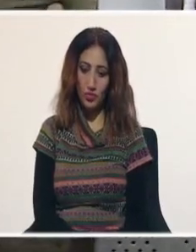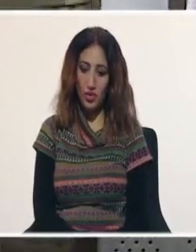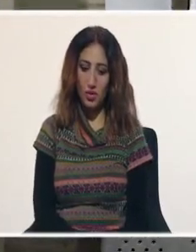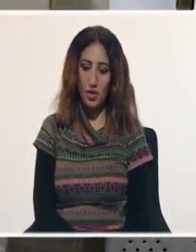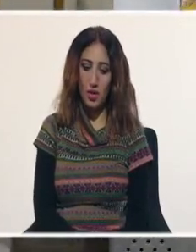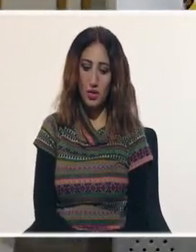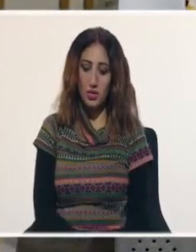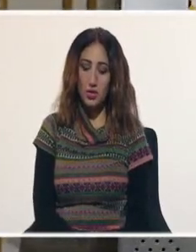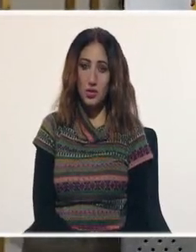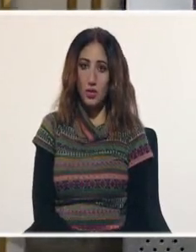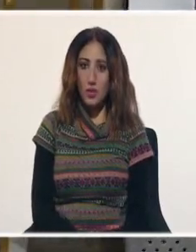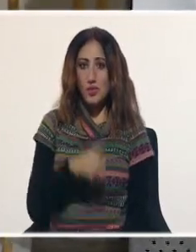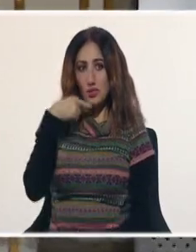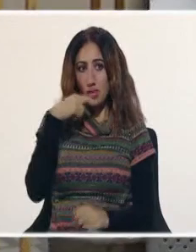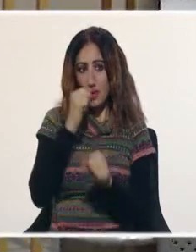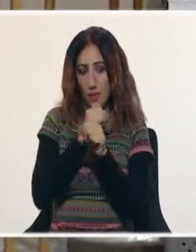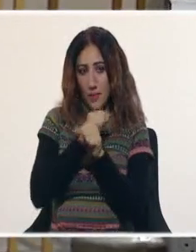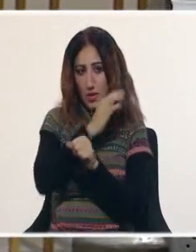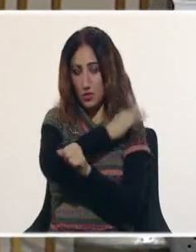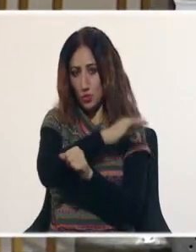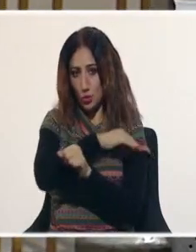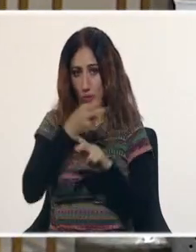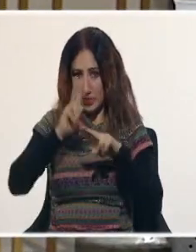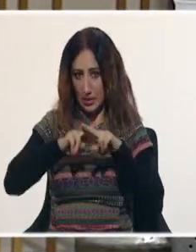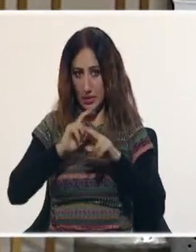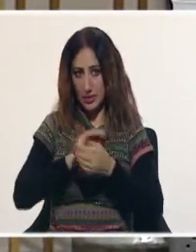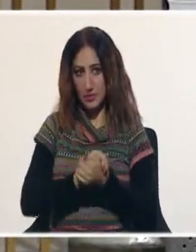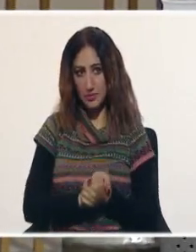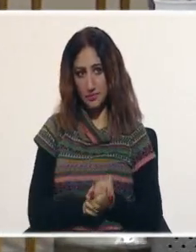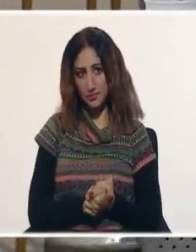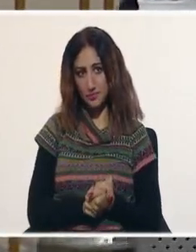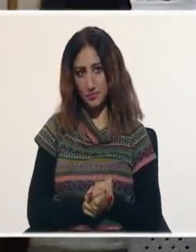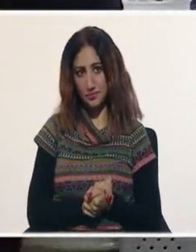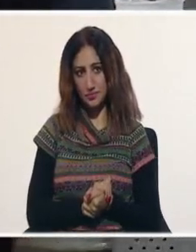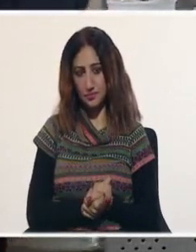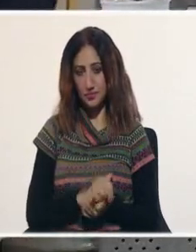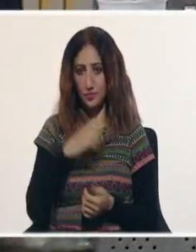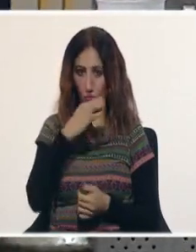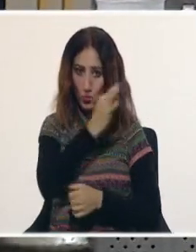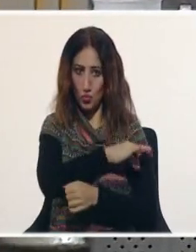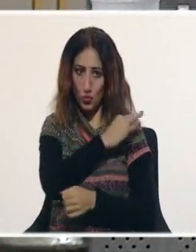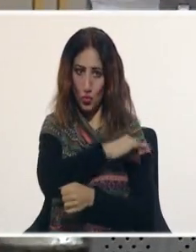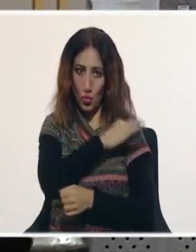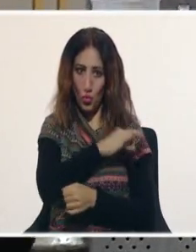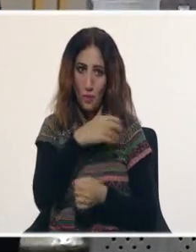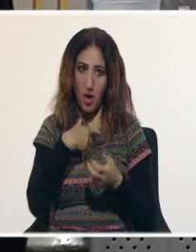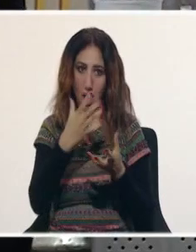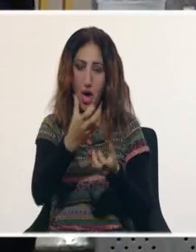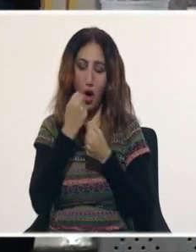بالظبط. انا بس انا هستاذن ان انا هاخد التجربة دي، لأن التجربة دي